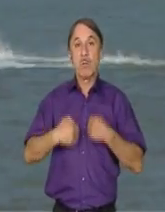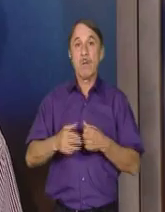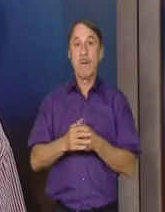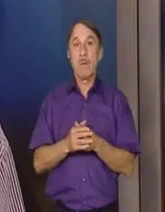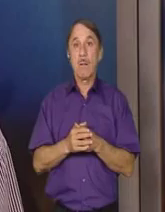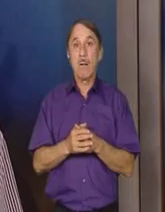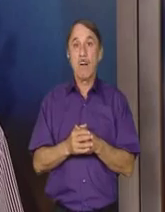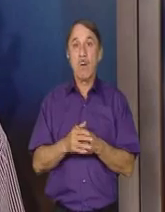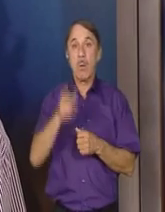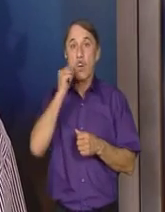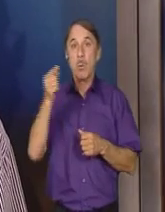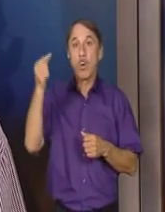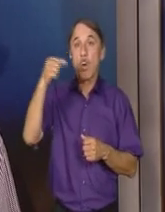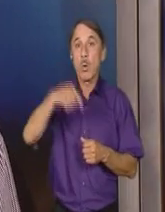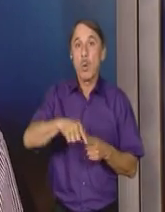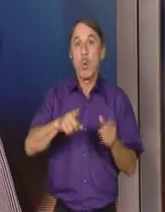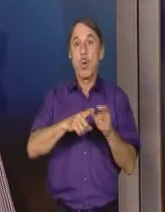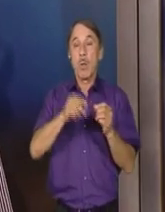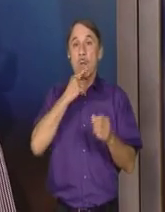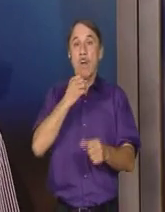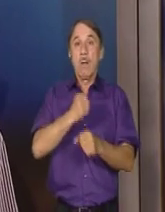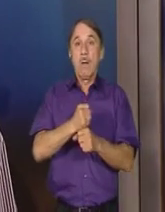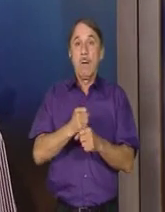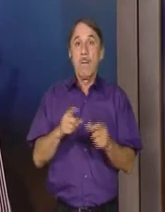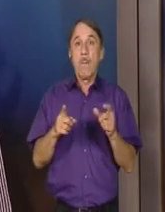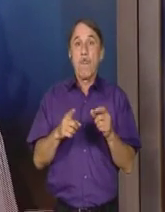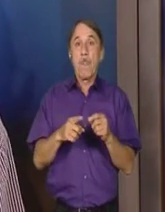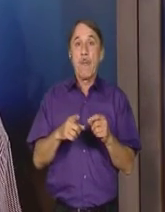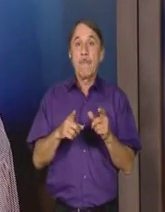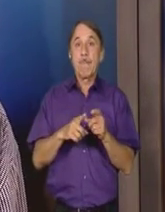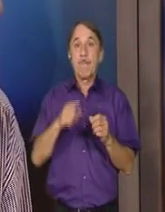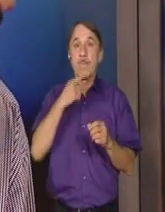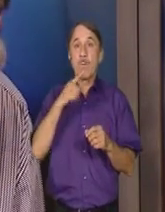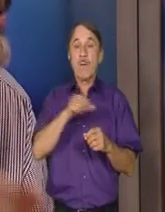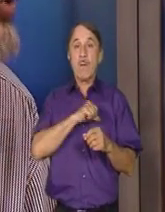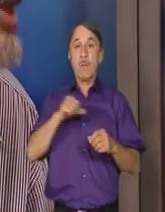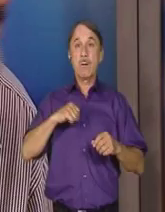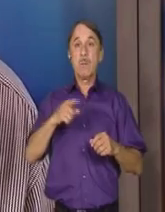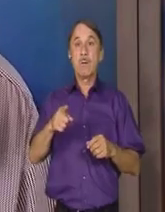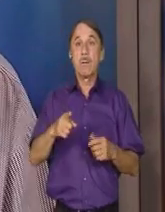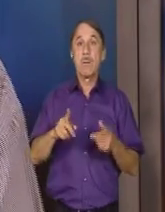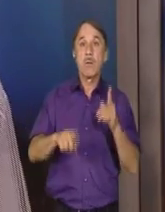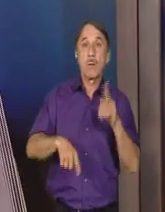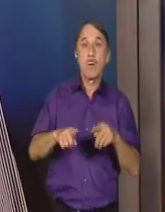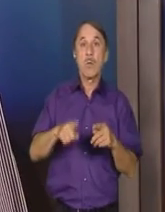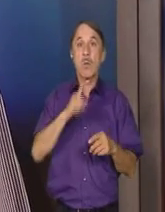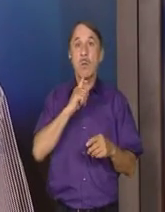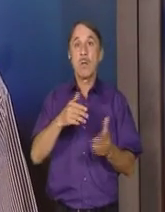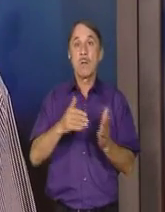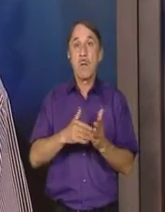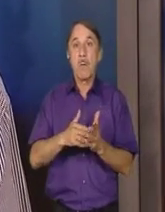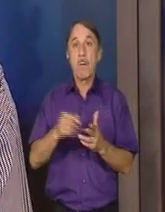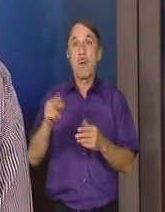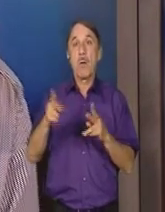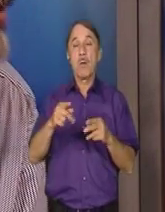štrandu. Dragan Kojić je čupo kosu, kaže, od tih tvojih ideja, ja nemam mira, stalno nešto smišljaš, pa rekao, Dragane, ponekad